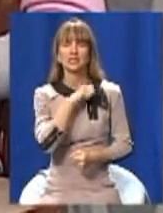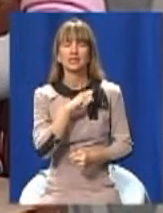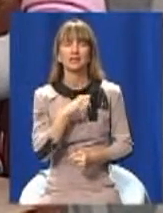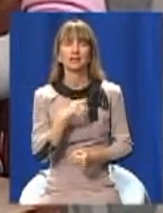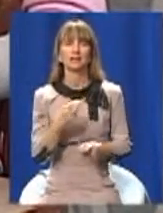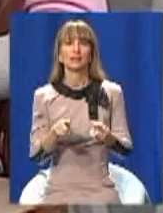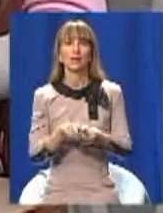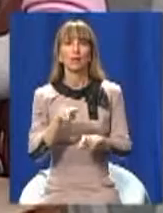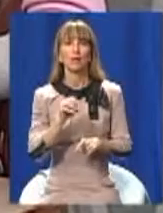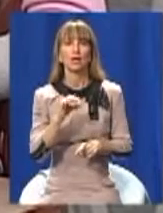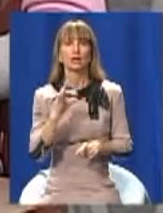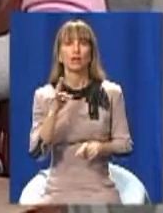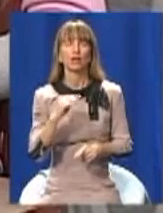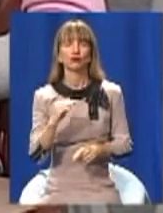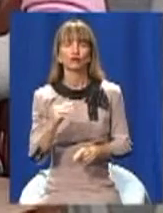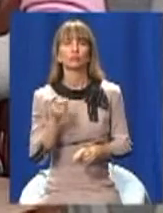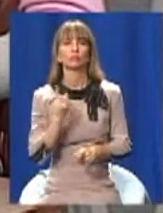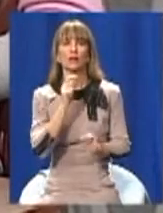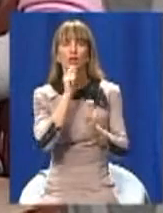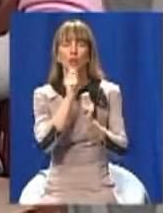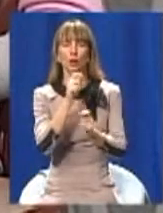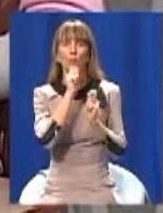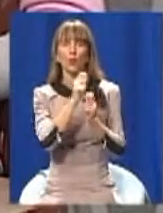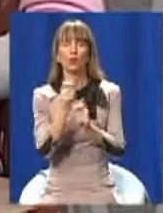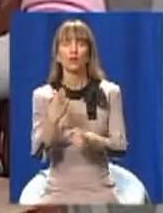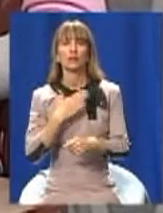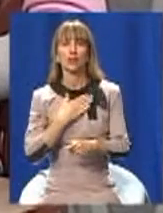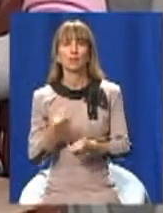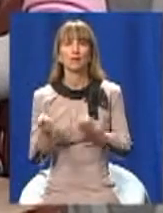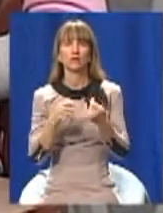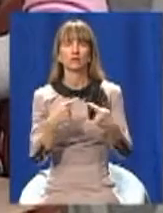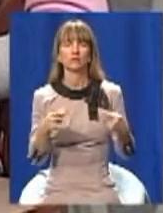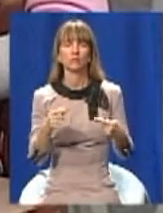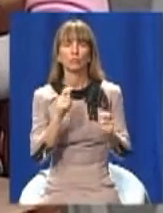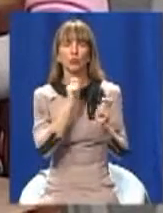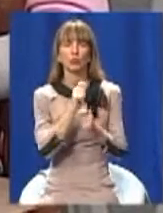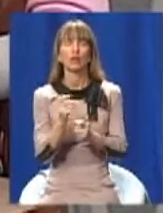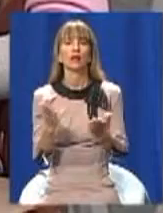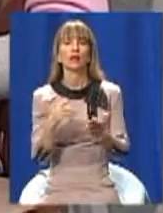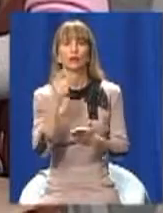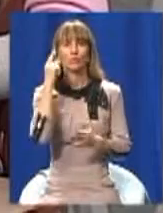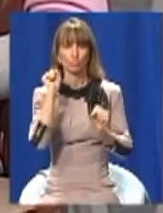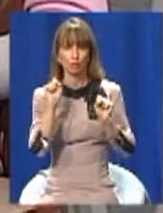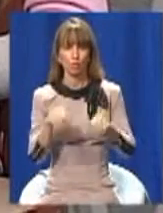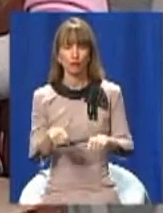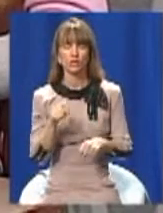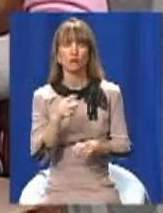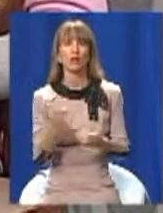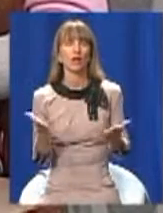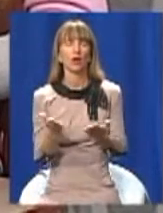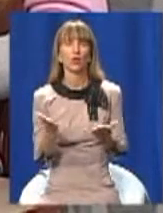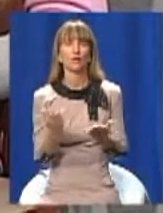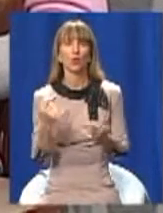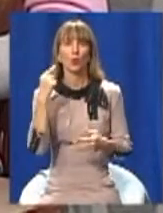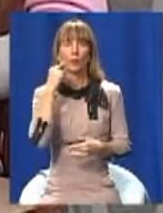такий персонаж. А хоча насправді він дарує подарунки нам, приносить різноманітні сюрпризи. Як ти думаєш, чи може він